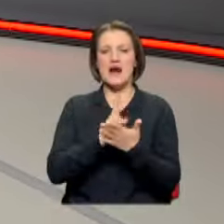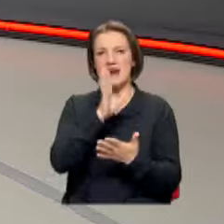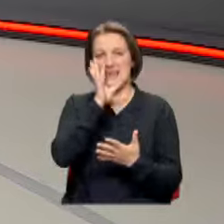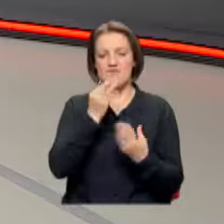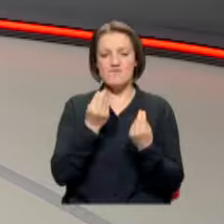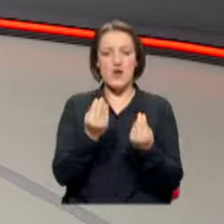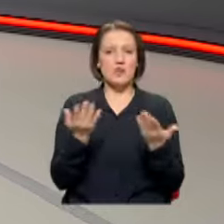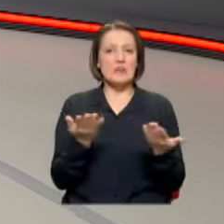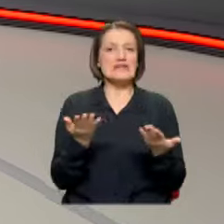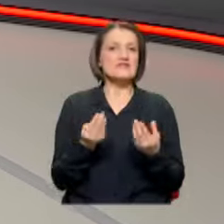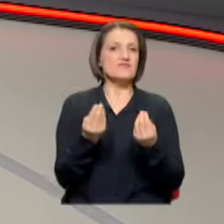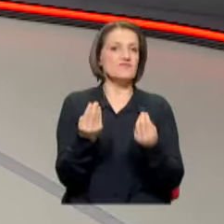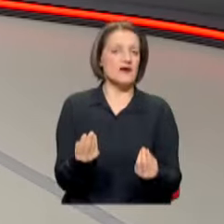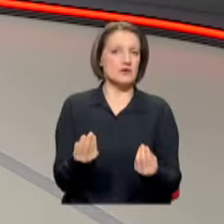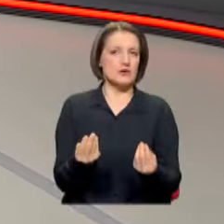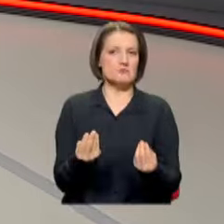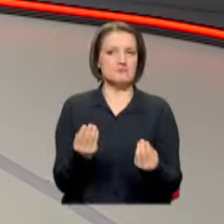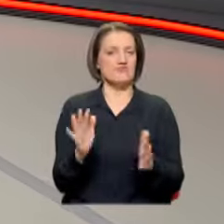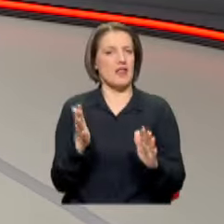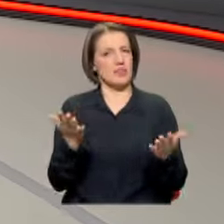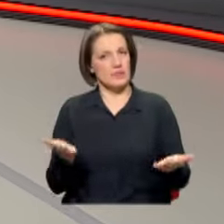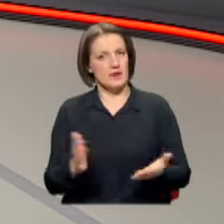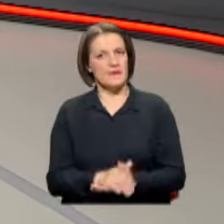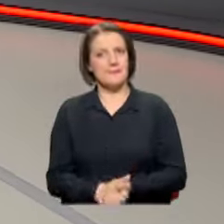nasıl veriliyor filan.